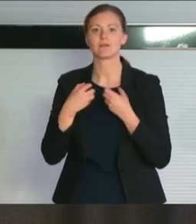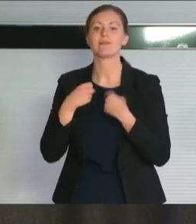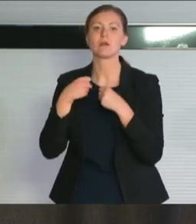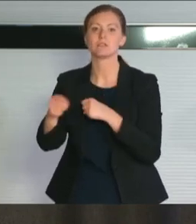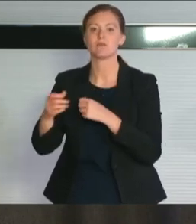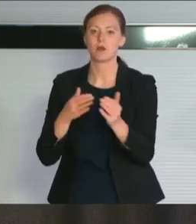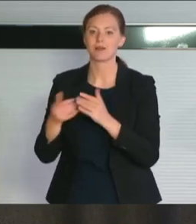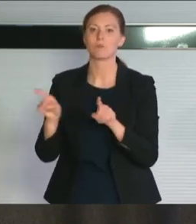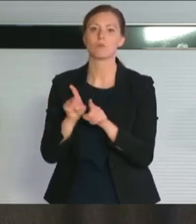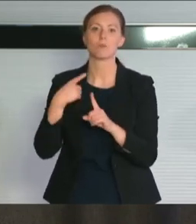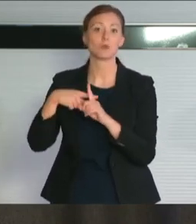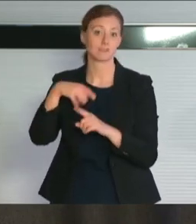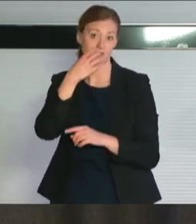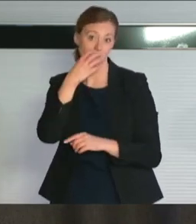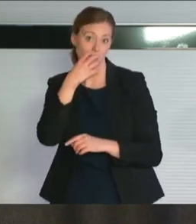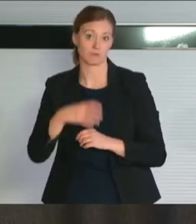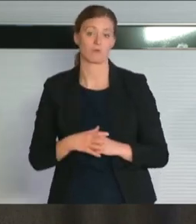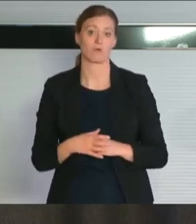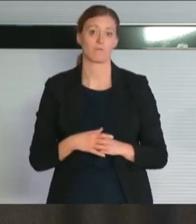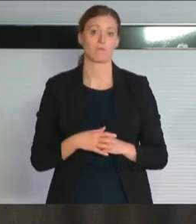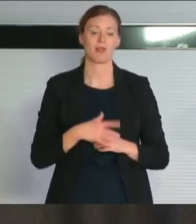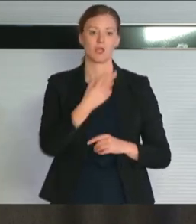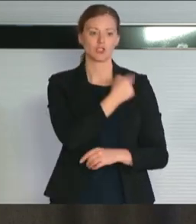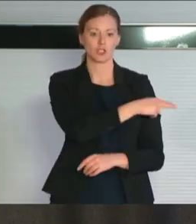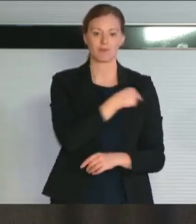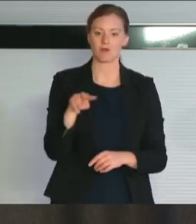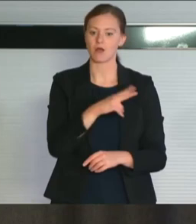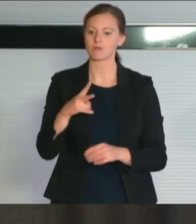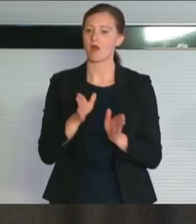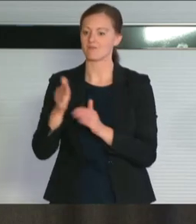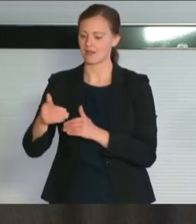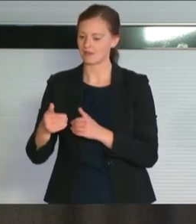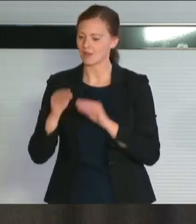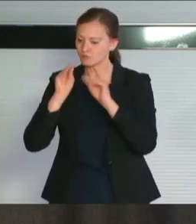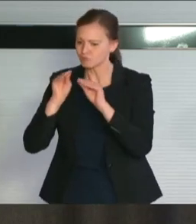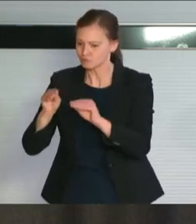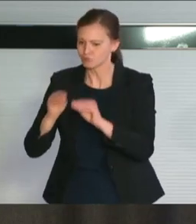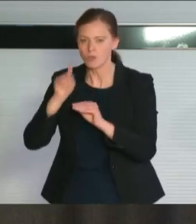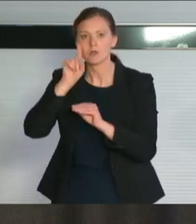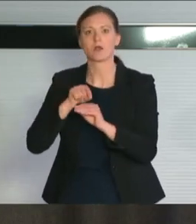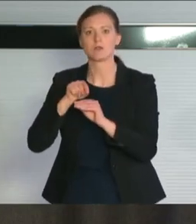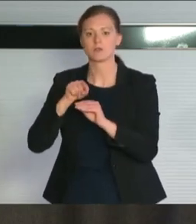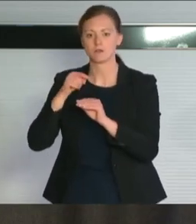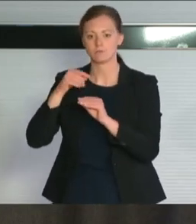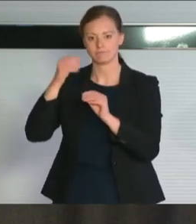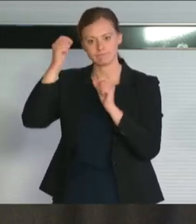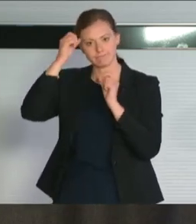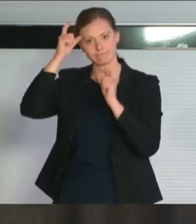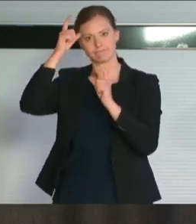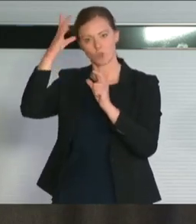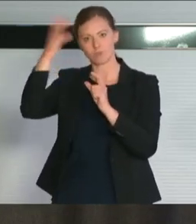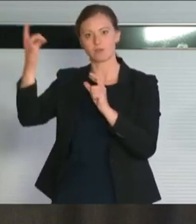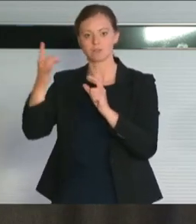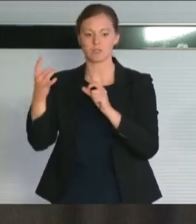respiratorer. Et av tiltakene er å sørge for at sykepleiere fra andre avdelinger får kompetanse til å jobbe med intensivpasienter og